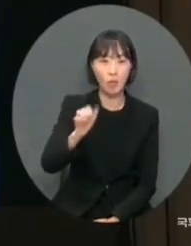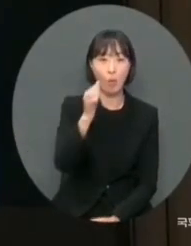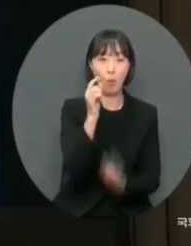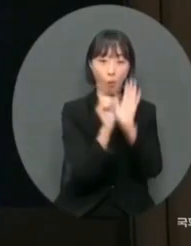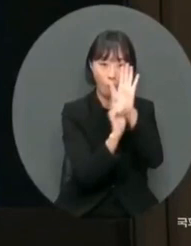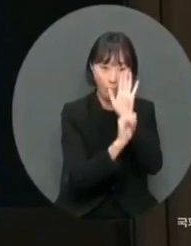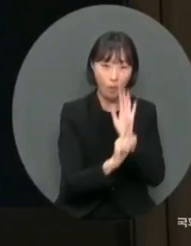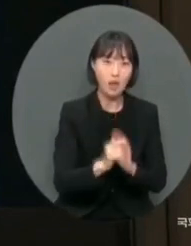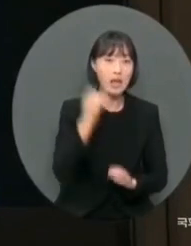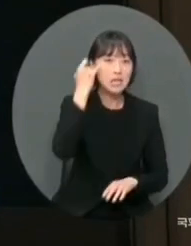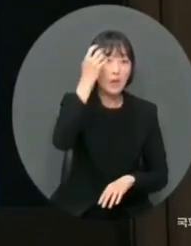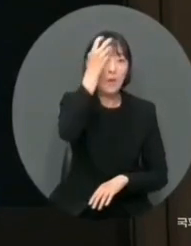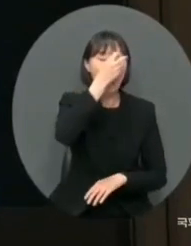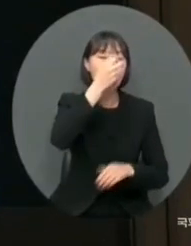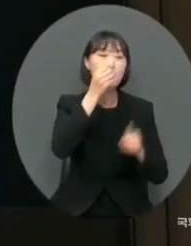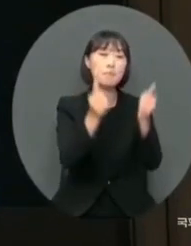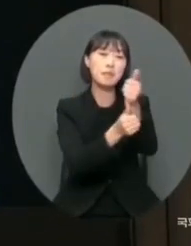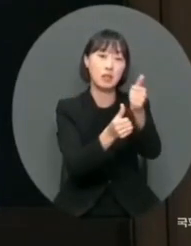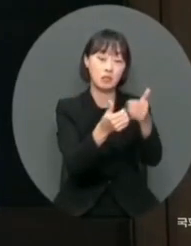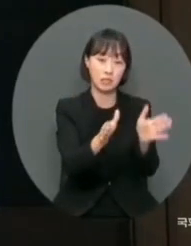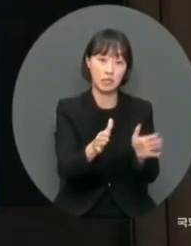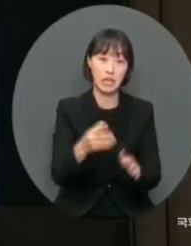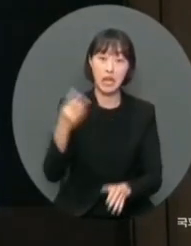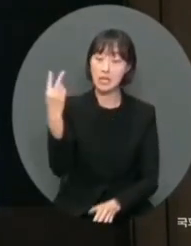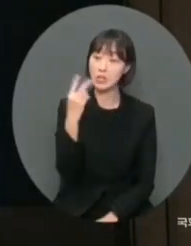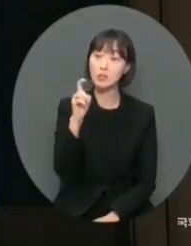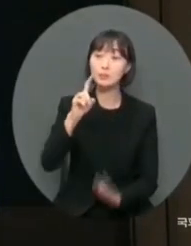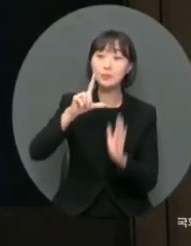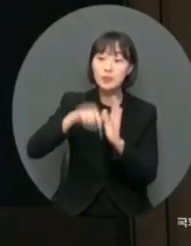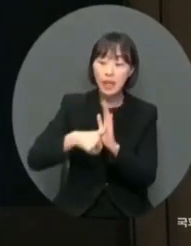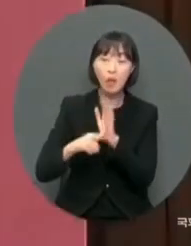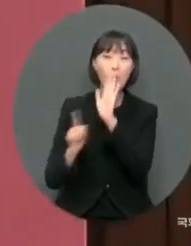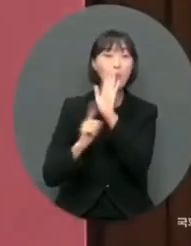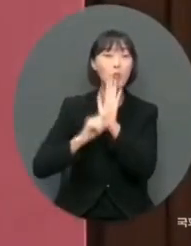기획관리비서관으로 되어 있습니다. 2010년 당시에 홍보수석 누굽니까?